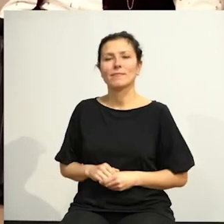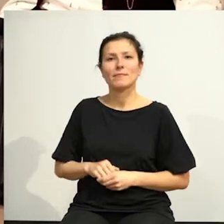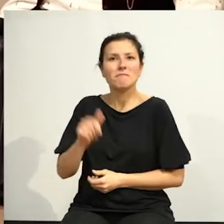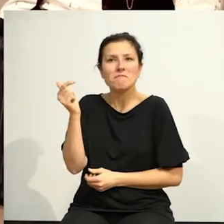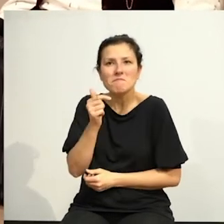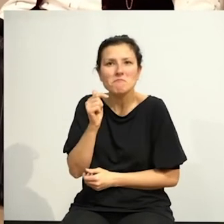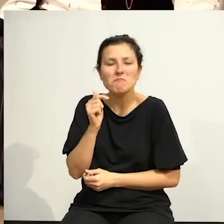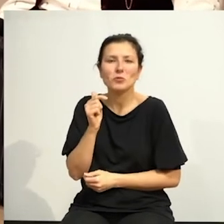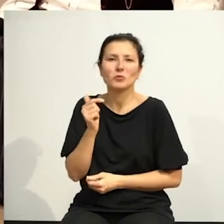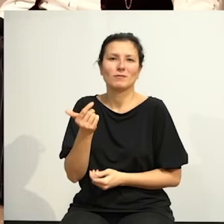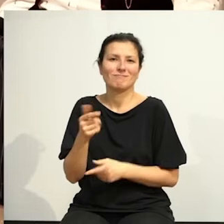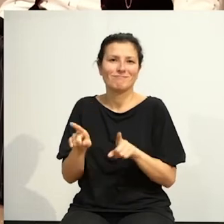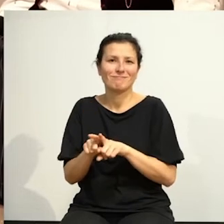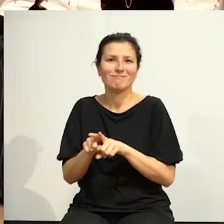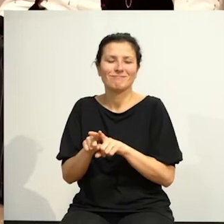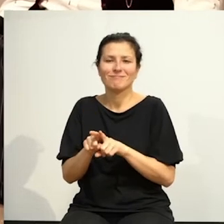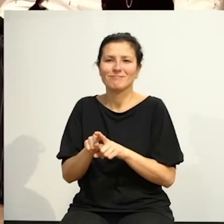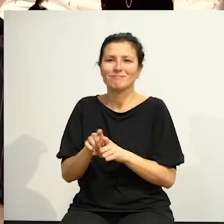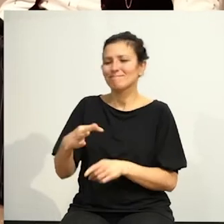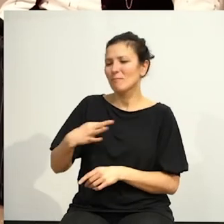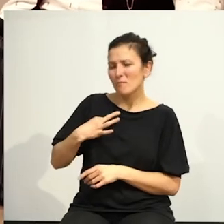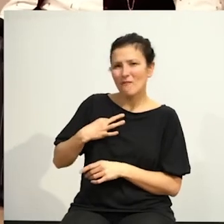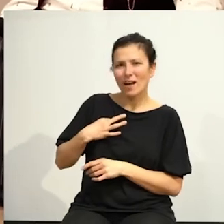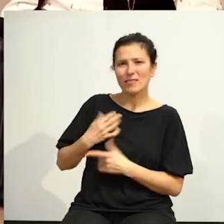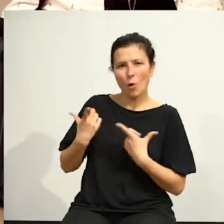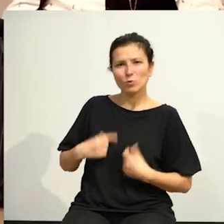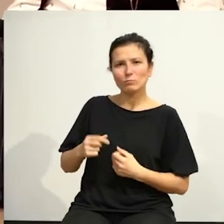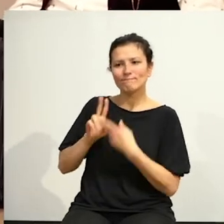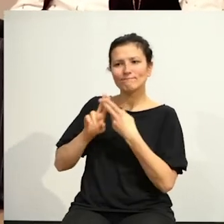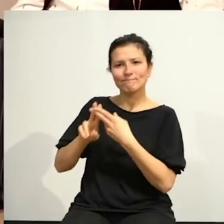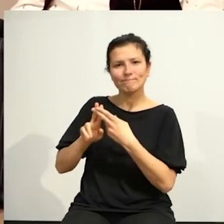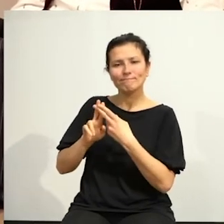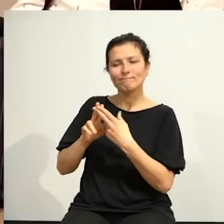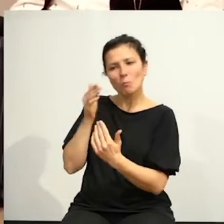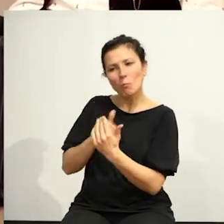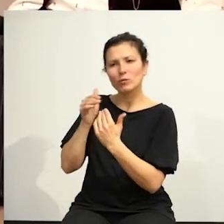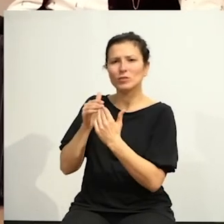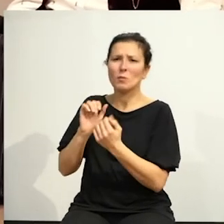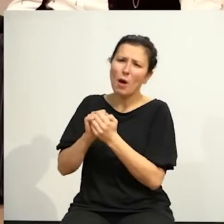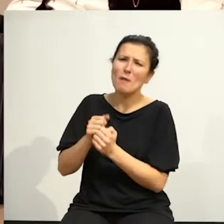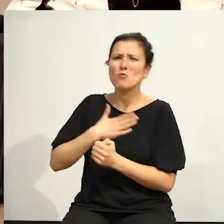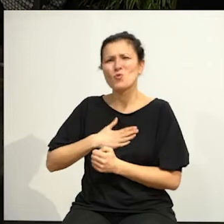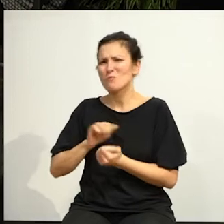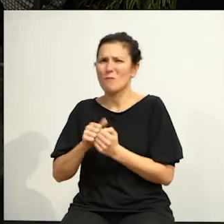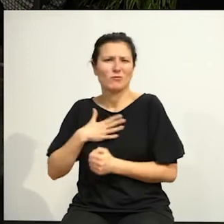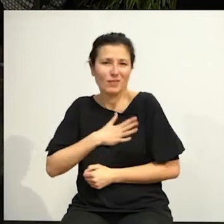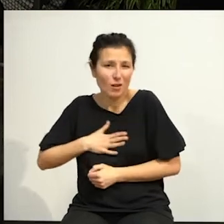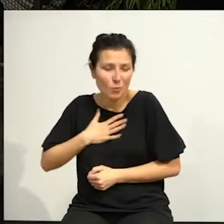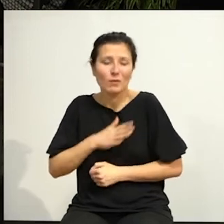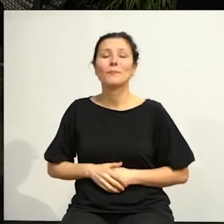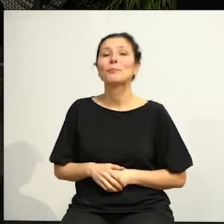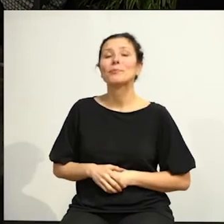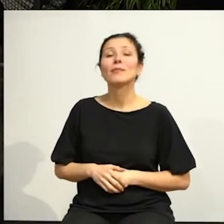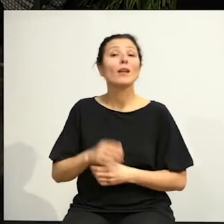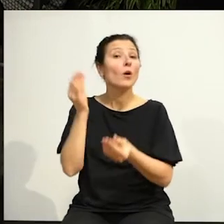Muszę mieć jakiś do tego osobisty bardziej stosunek, bo albo to lubię, albo nie, prawda? Uczę się